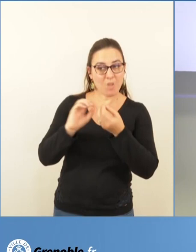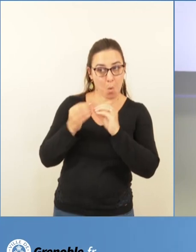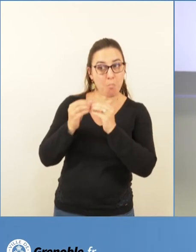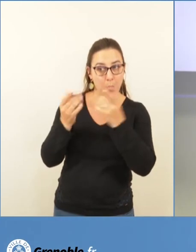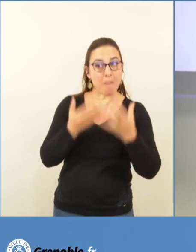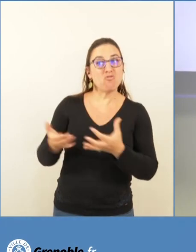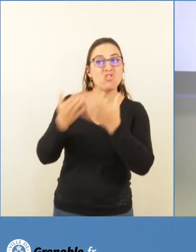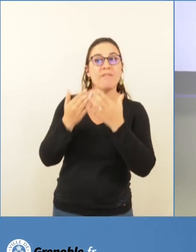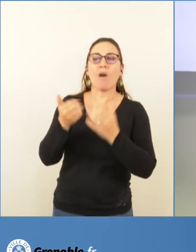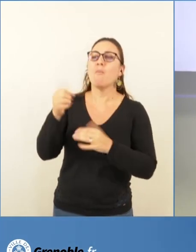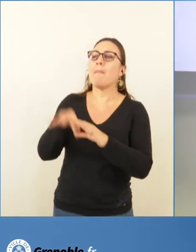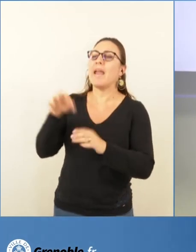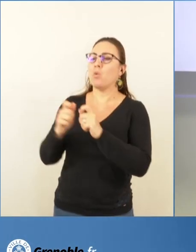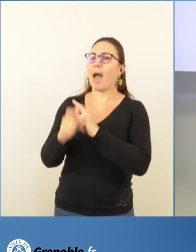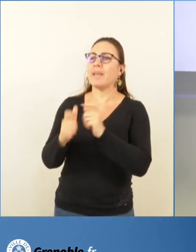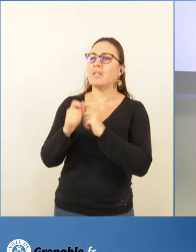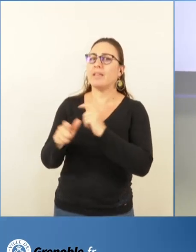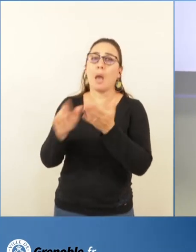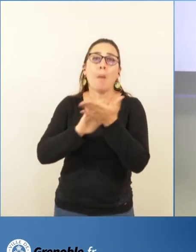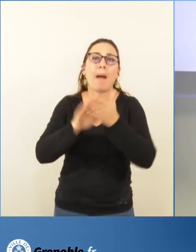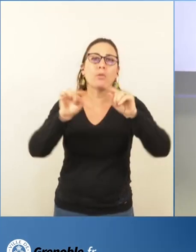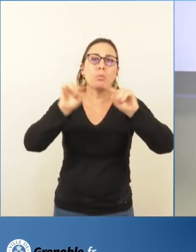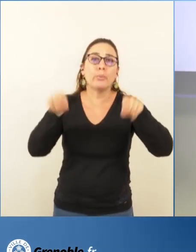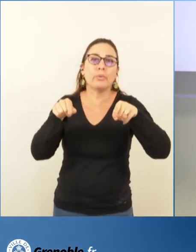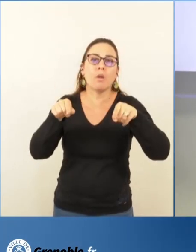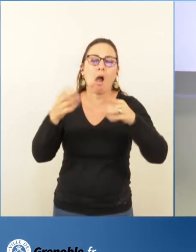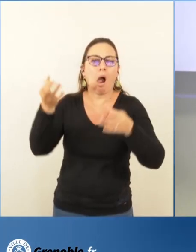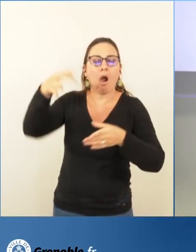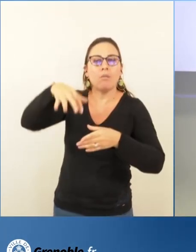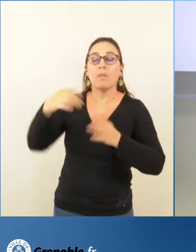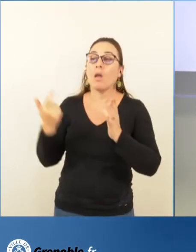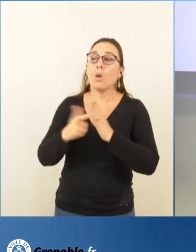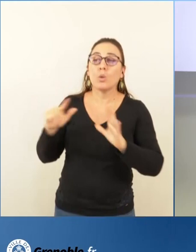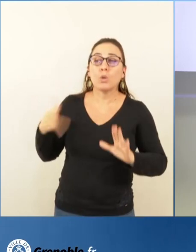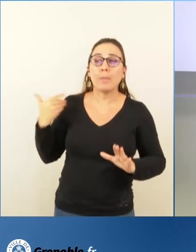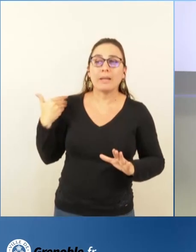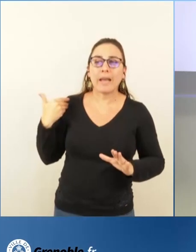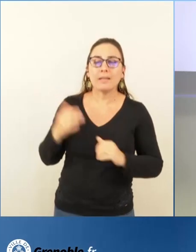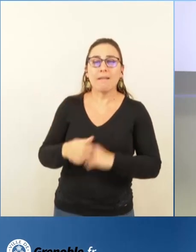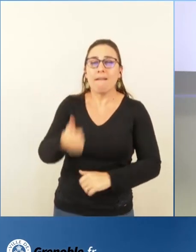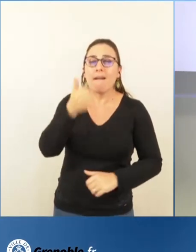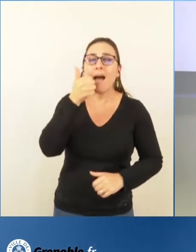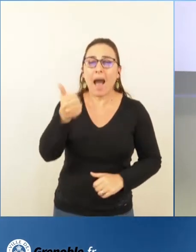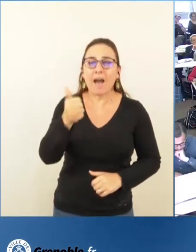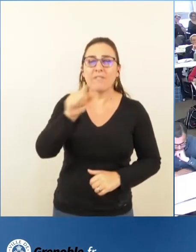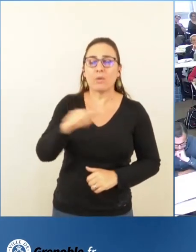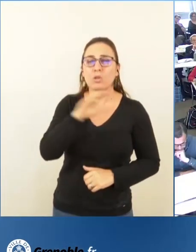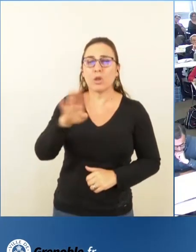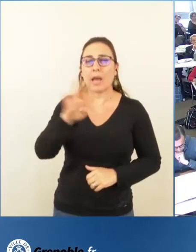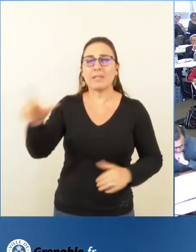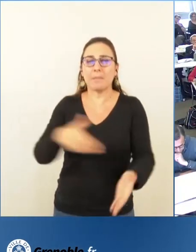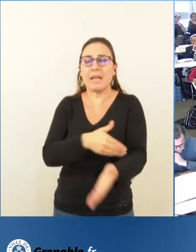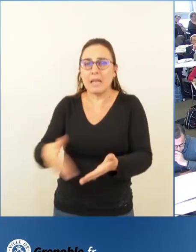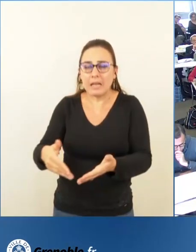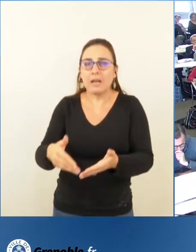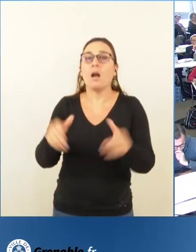indemnités d'élus je fais juste un petit insert en 2013 c'était un million 147000 et